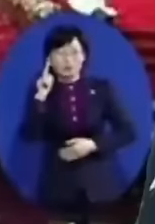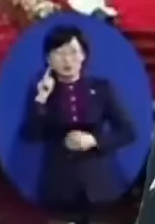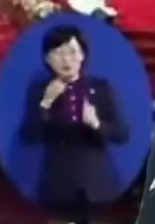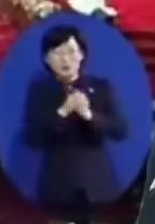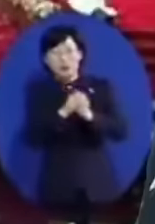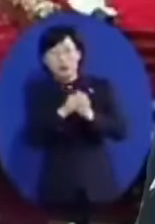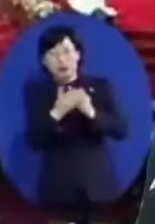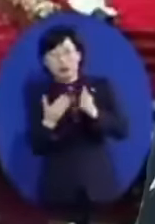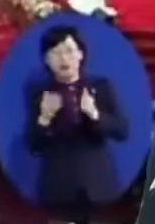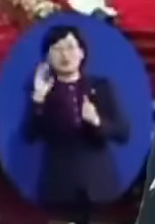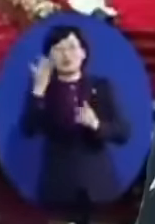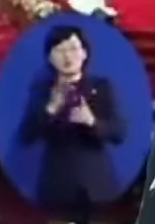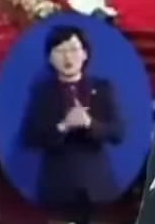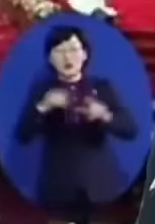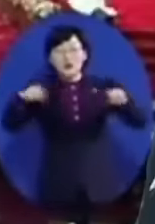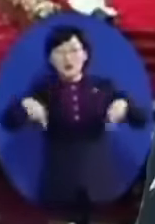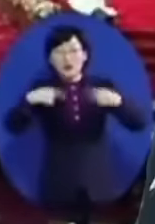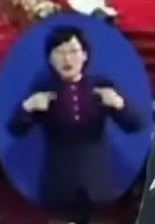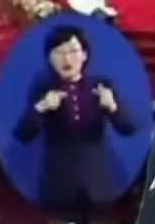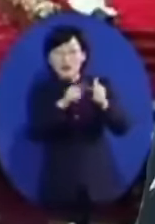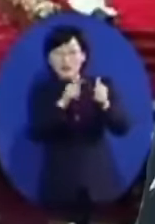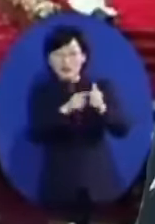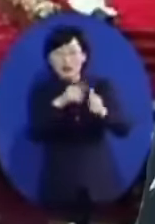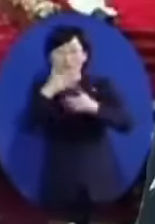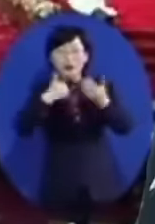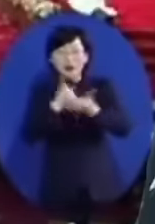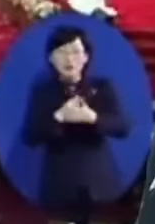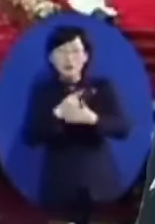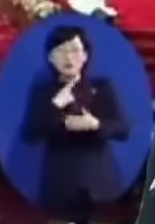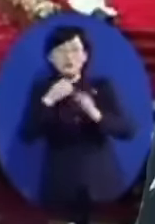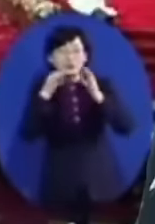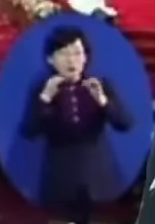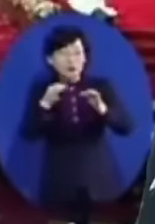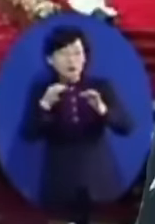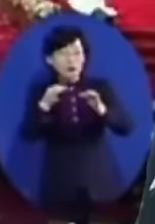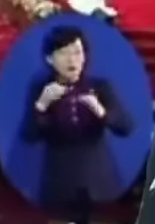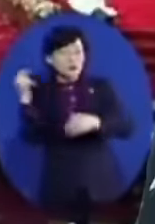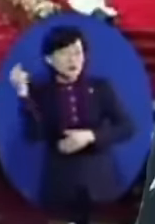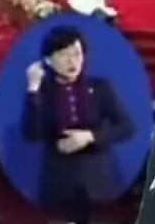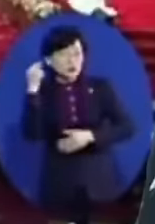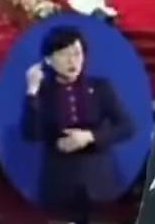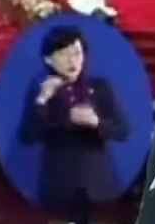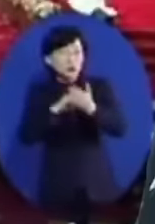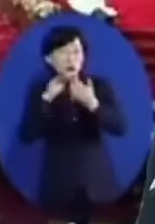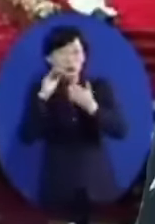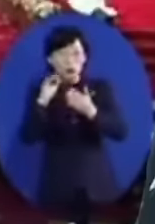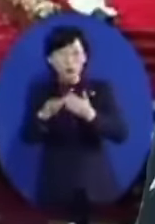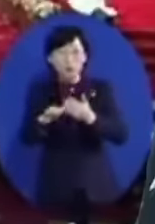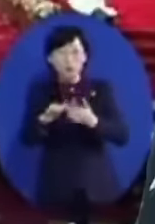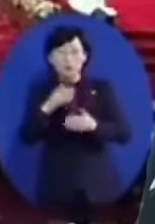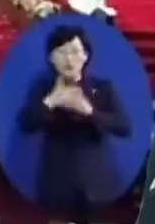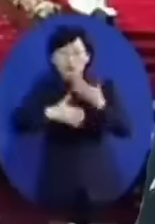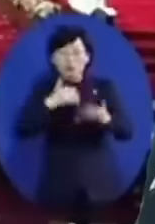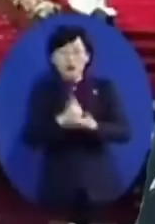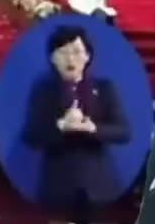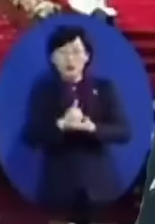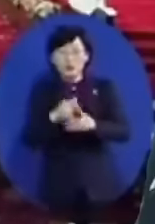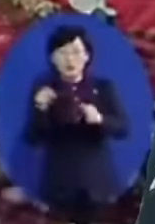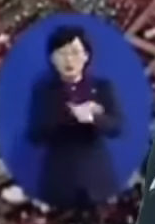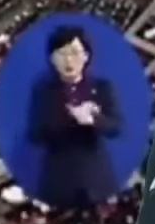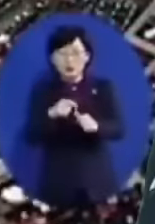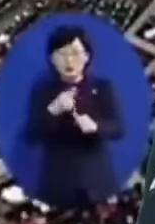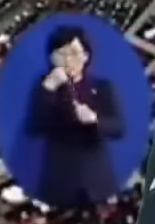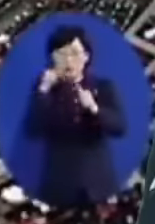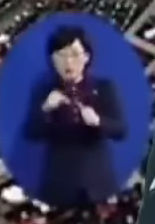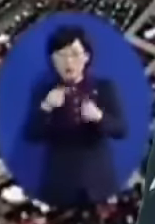없는 것입니다. 엘리야는 하나님의 음성을 듣고 하나님의 소명을 마지막 받았을